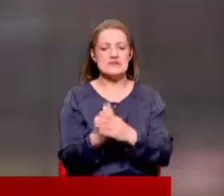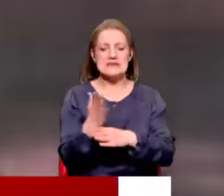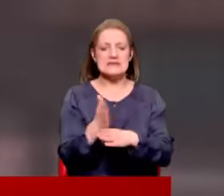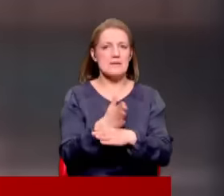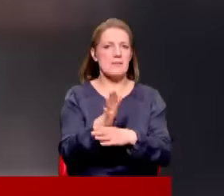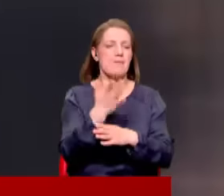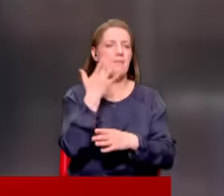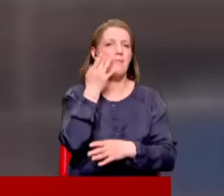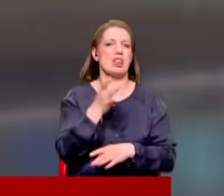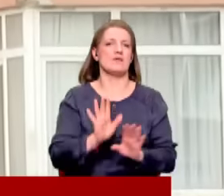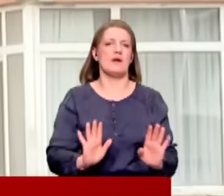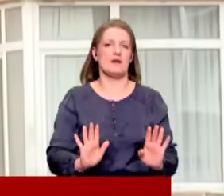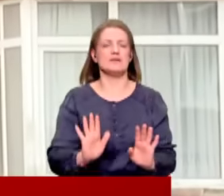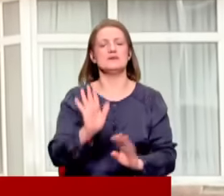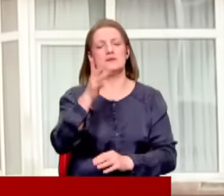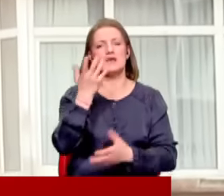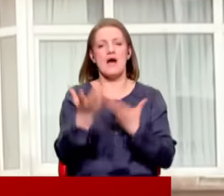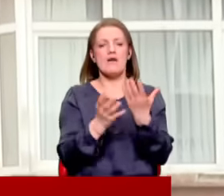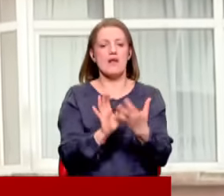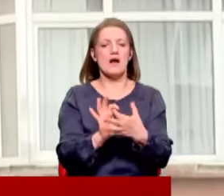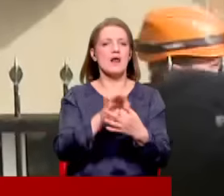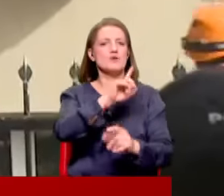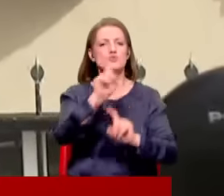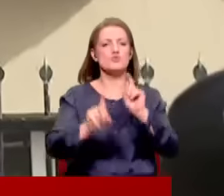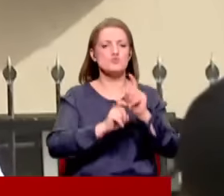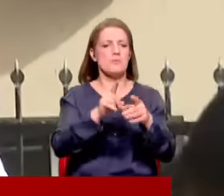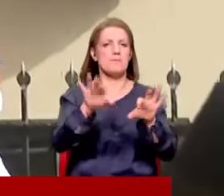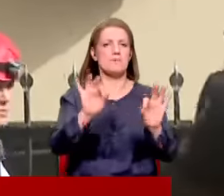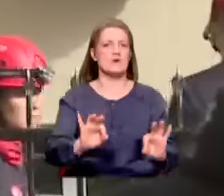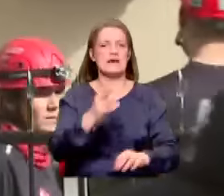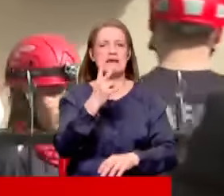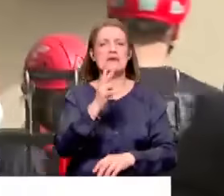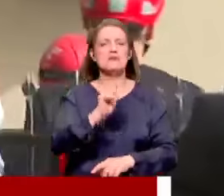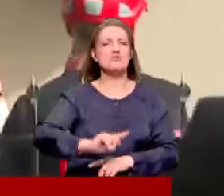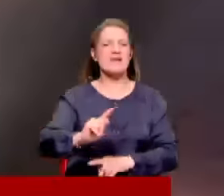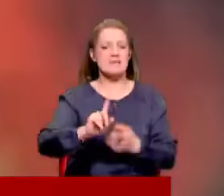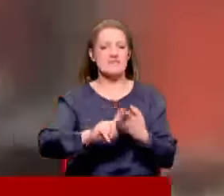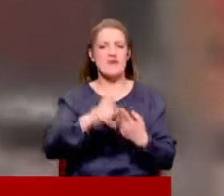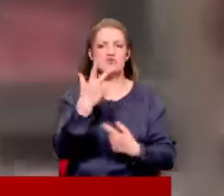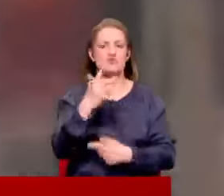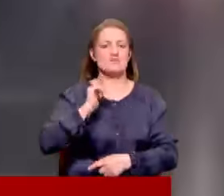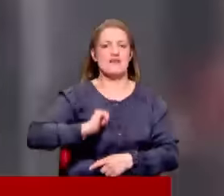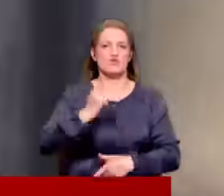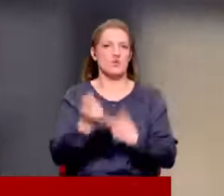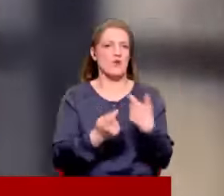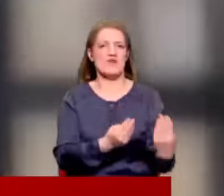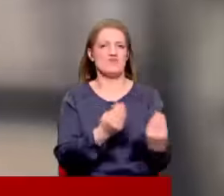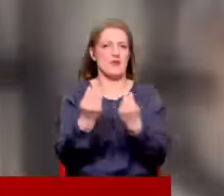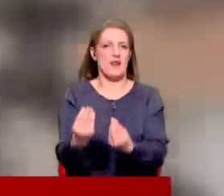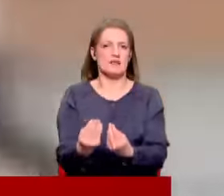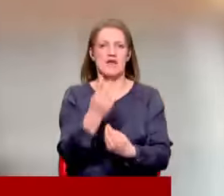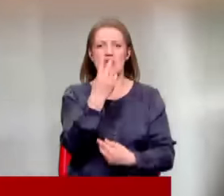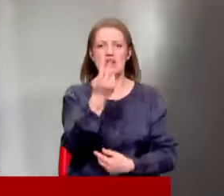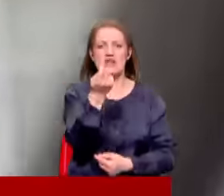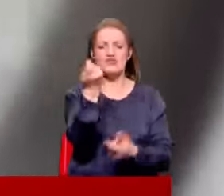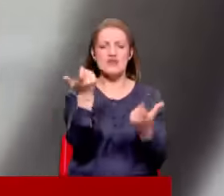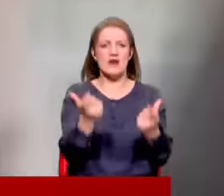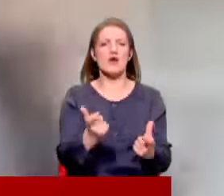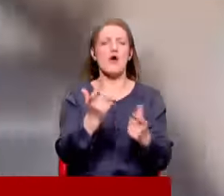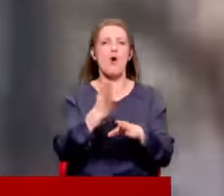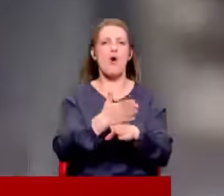nedeni henüz belirlenemedi. Yangınla ilgili soruşturma başlatıldı. 2 müfettiş ve 3 savcı görevlendirildi. 2 iş yeri